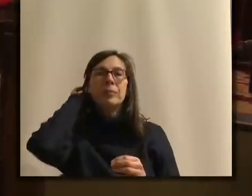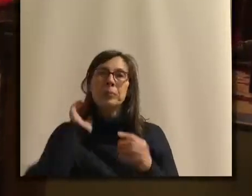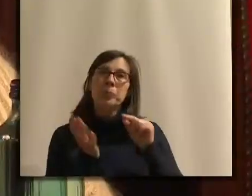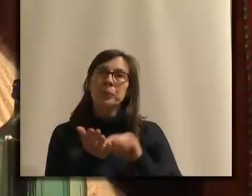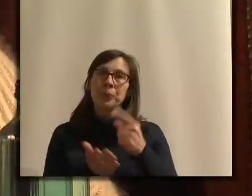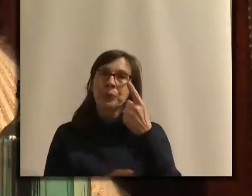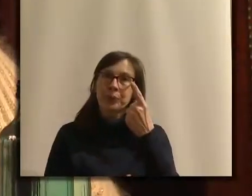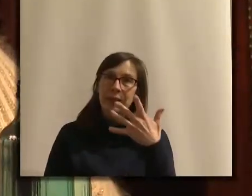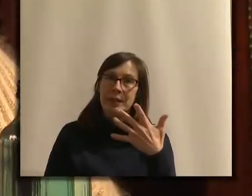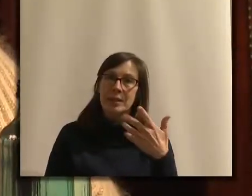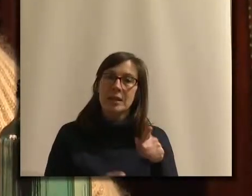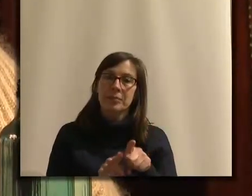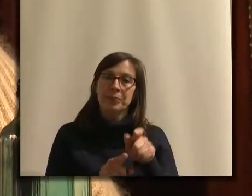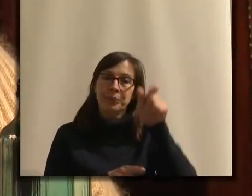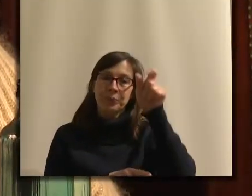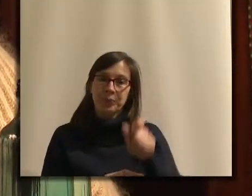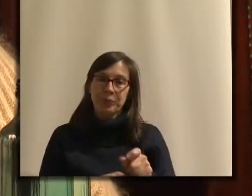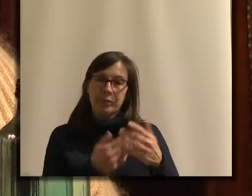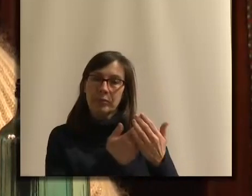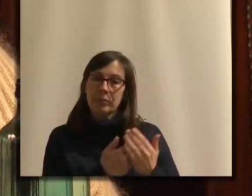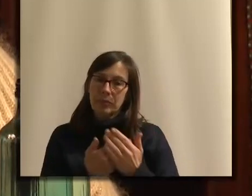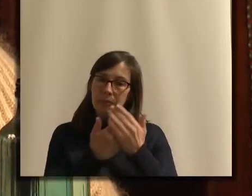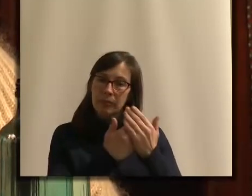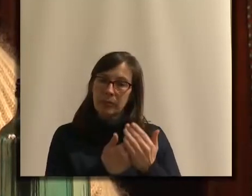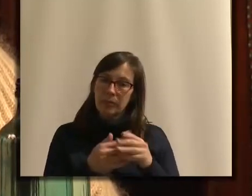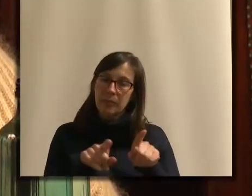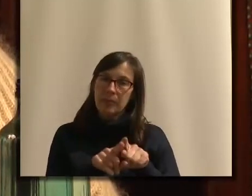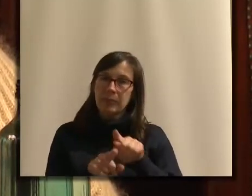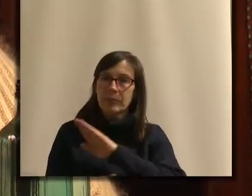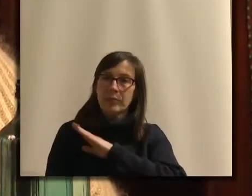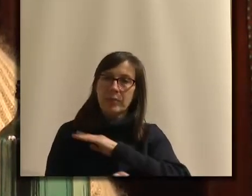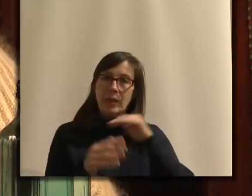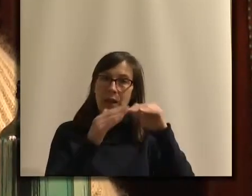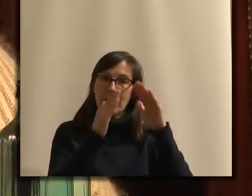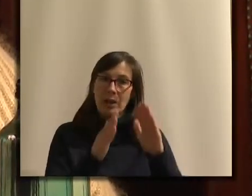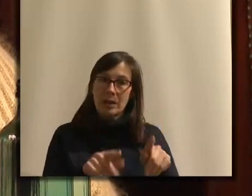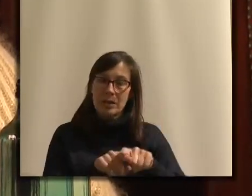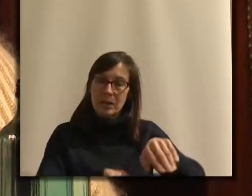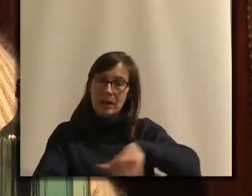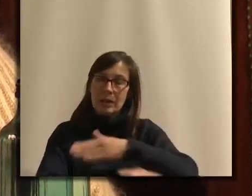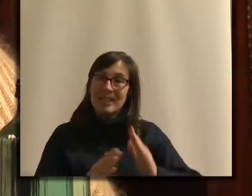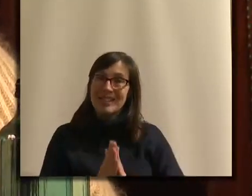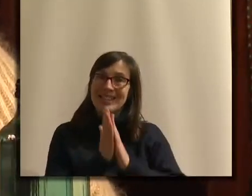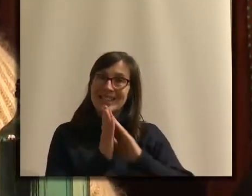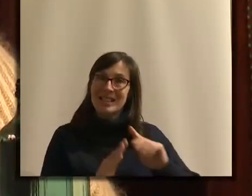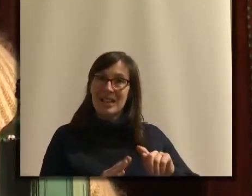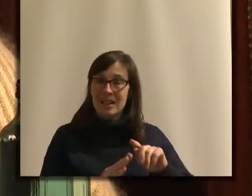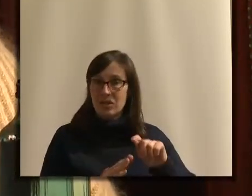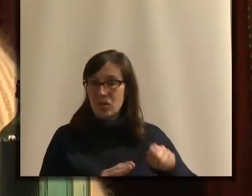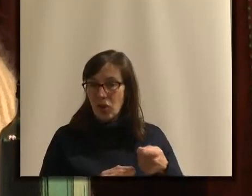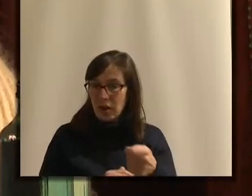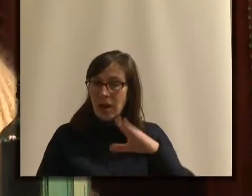15, aprovar la relació de les persones propietàries i de béns i drets afectats per l'expropiació de la part de la finca situada entre els carrers de Sant Jordi i Canigó. Senyora